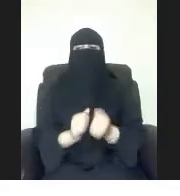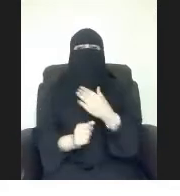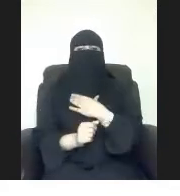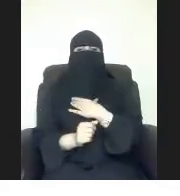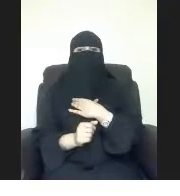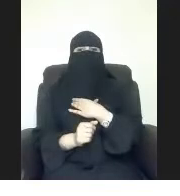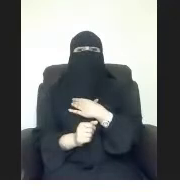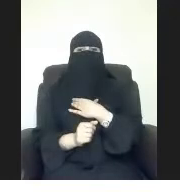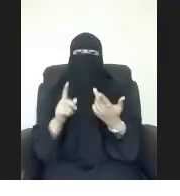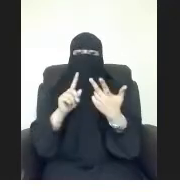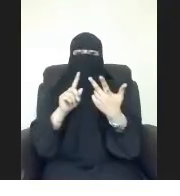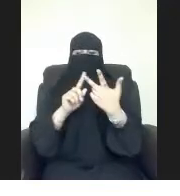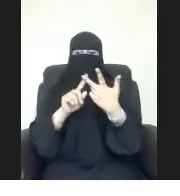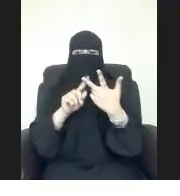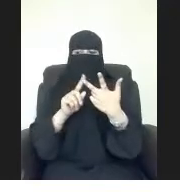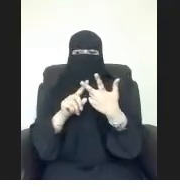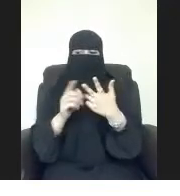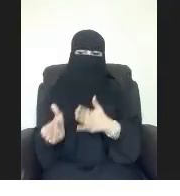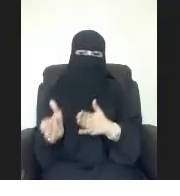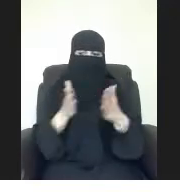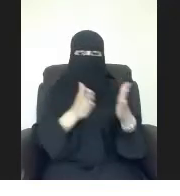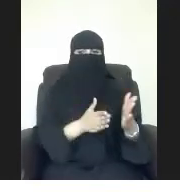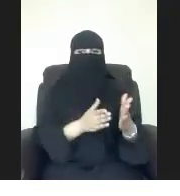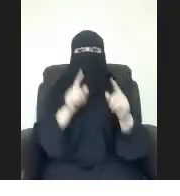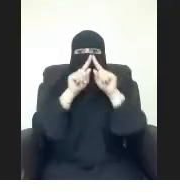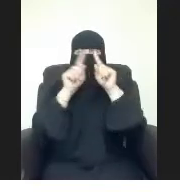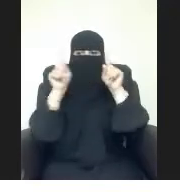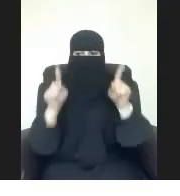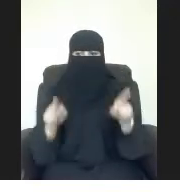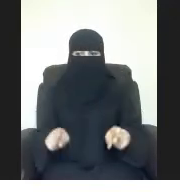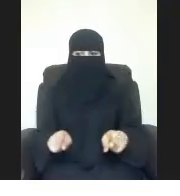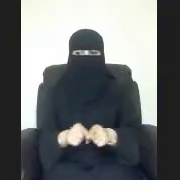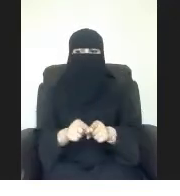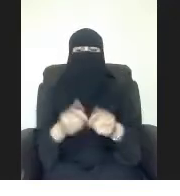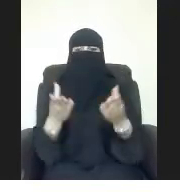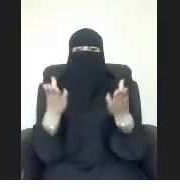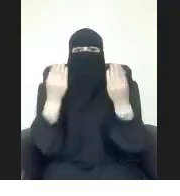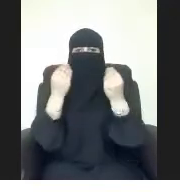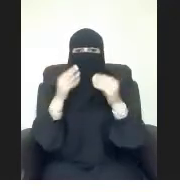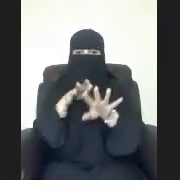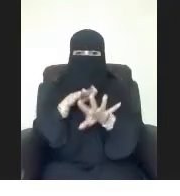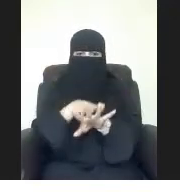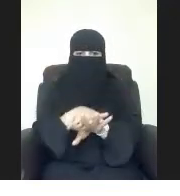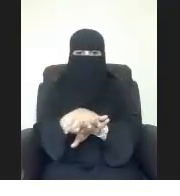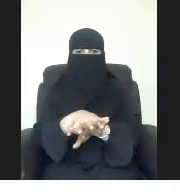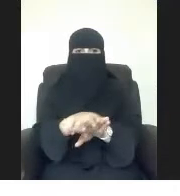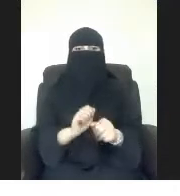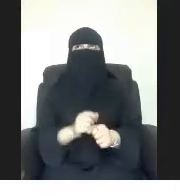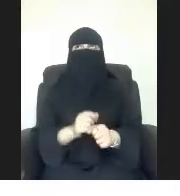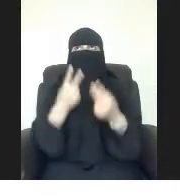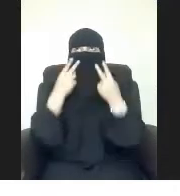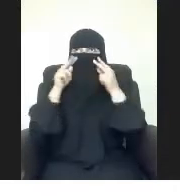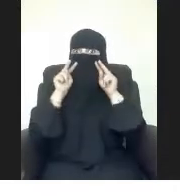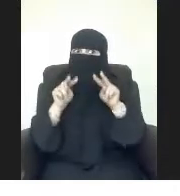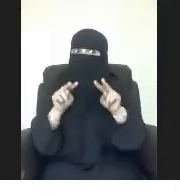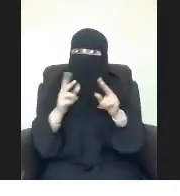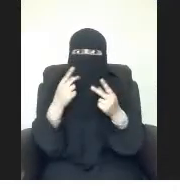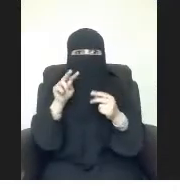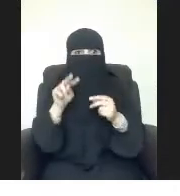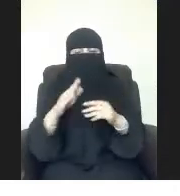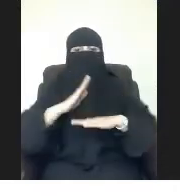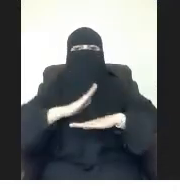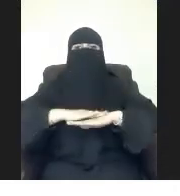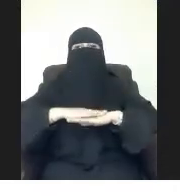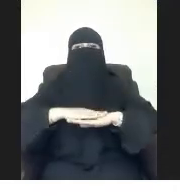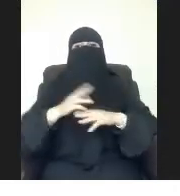نماذج التعلم المدمج عديدة. هذه النماذج التي ربما أول ما تشاهدها في الأدبيات الأجنبية، في موجود غير